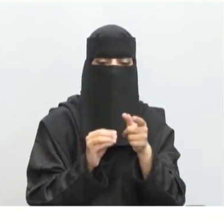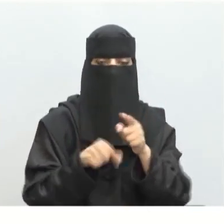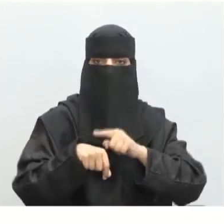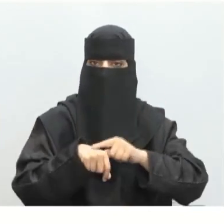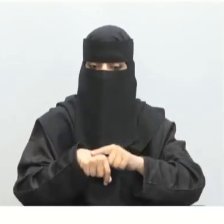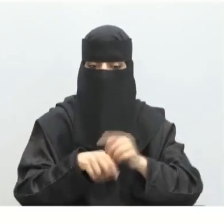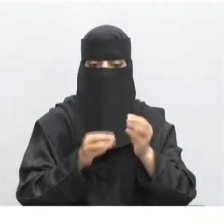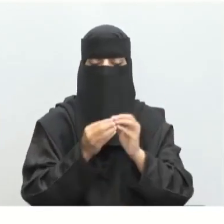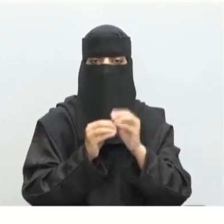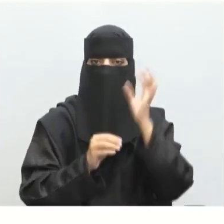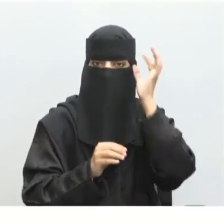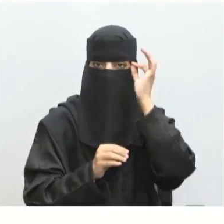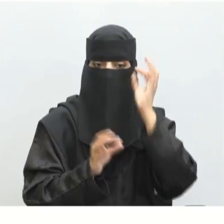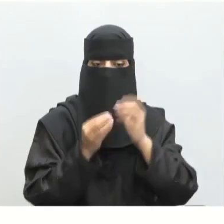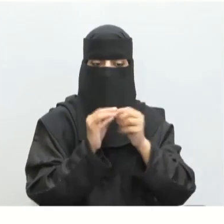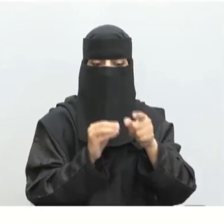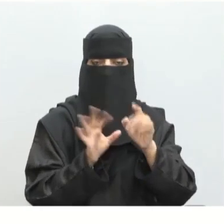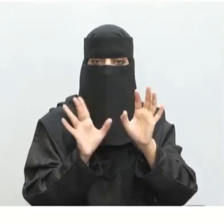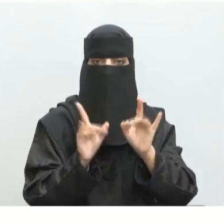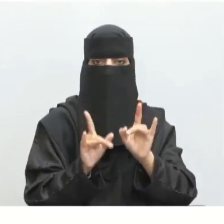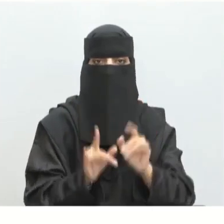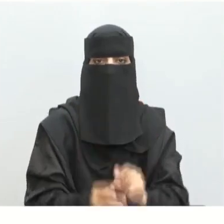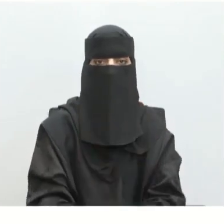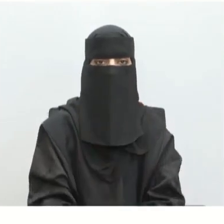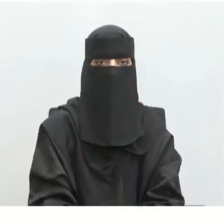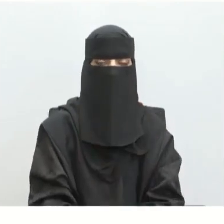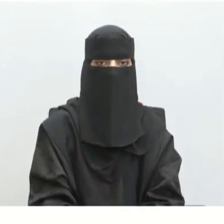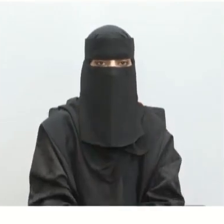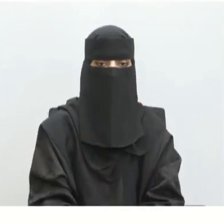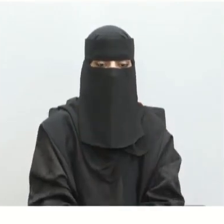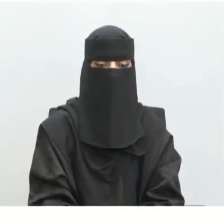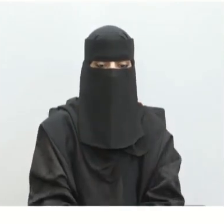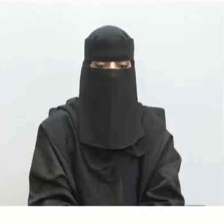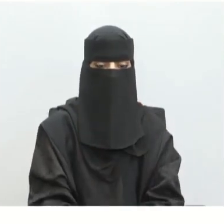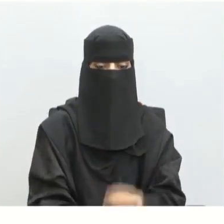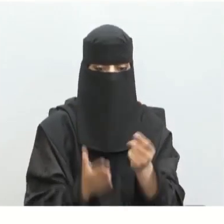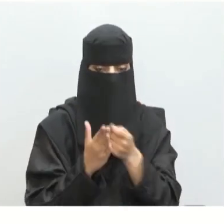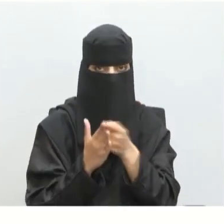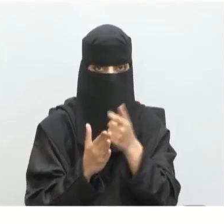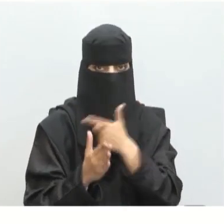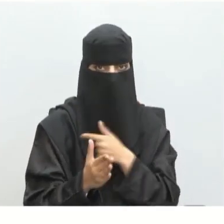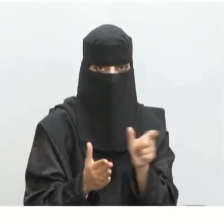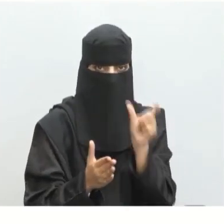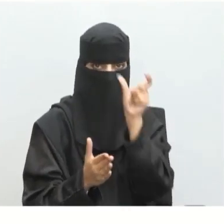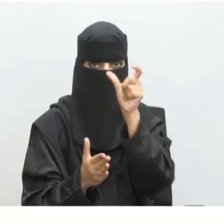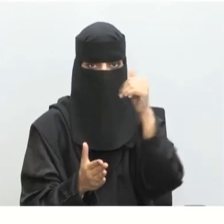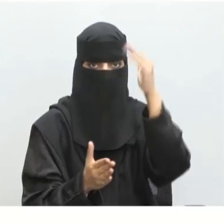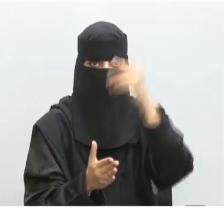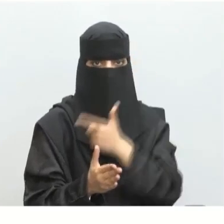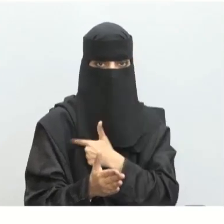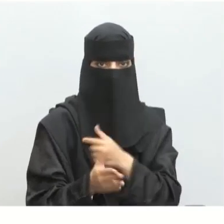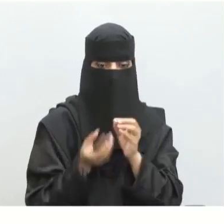البني ام اللون الاسود ام اللون الاخضر هل يكتب اسم الخريطه باللون الاحمر